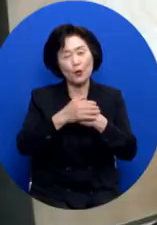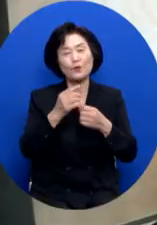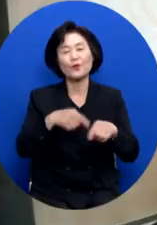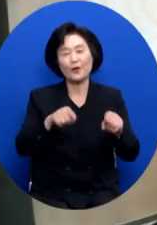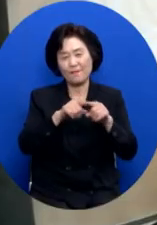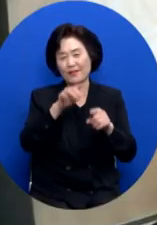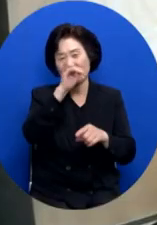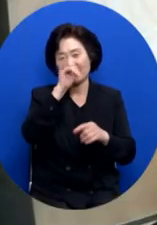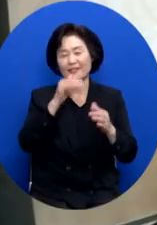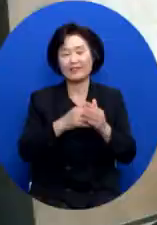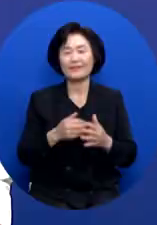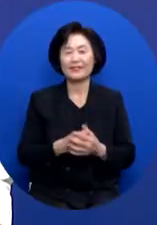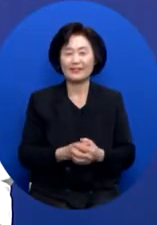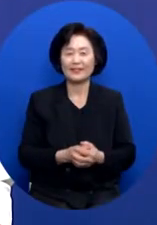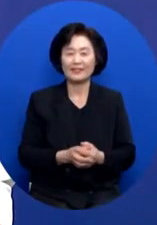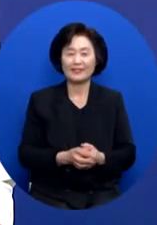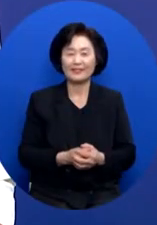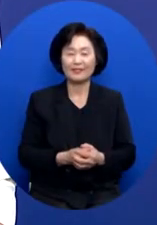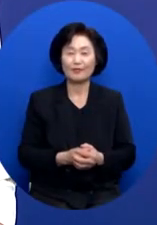있습니다.